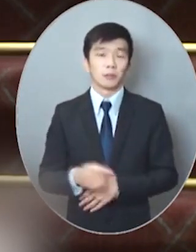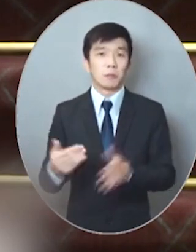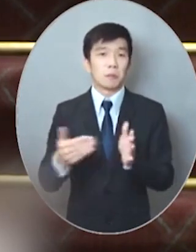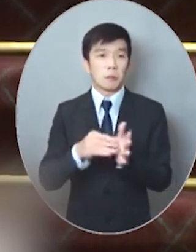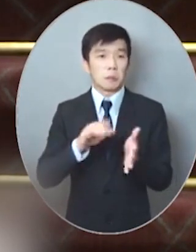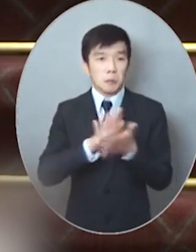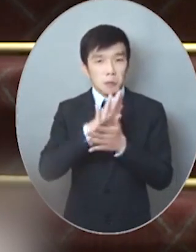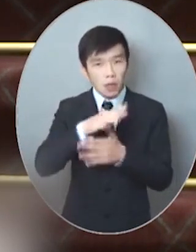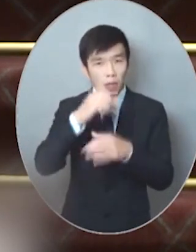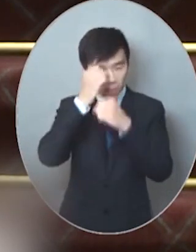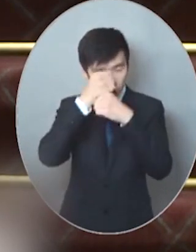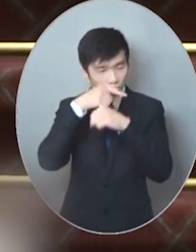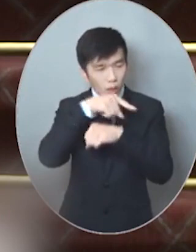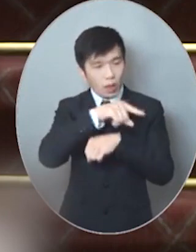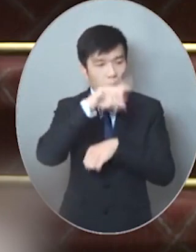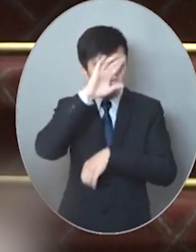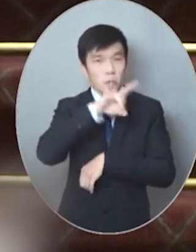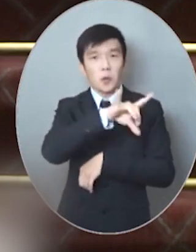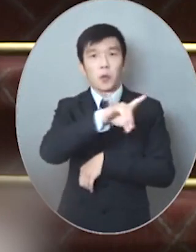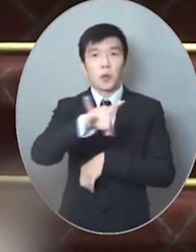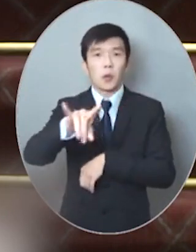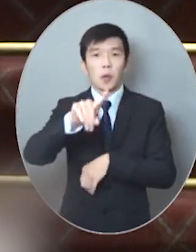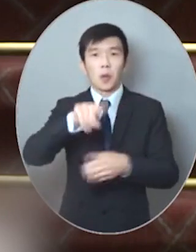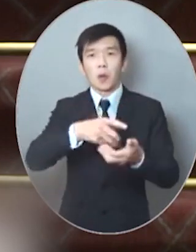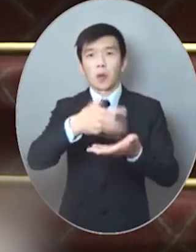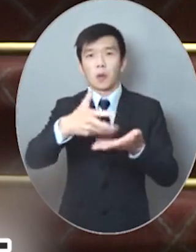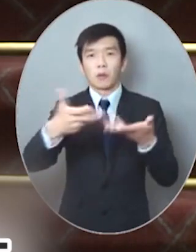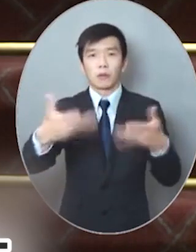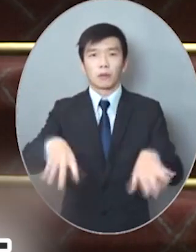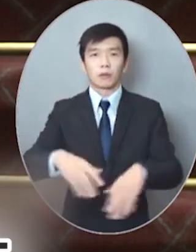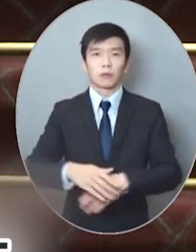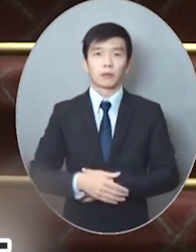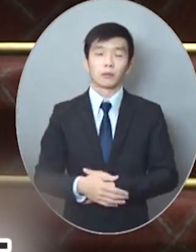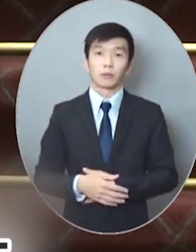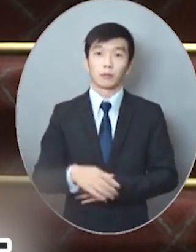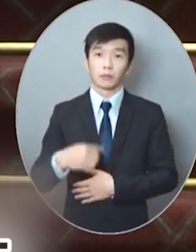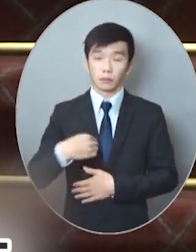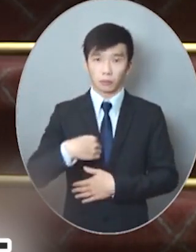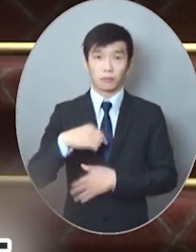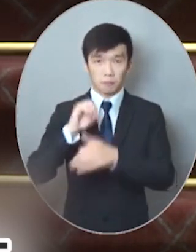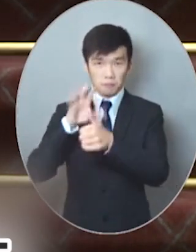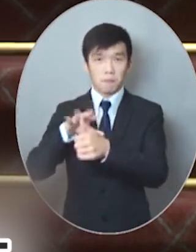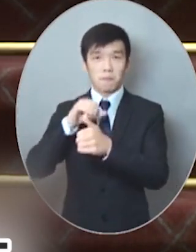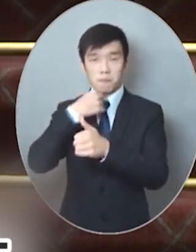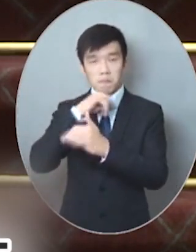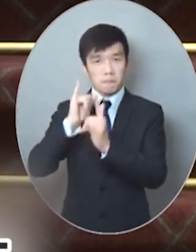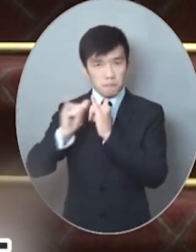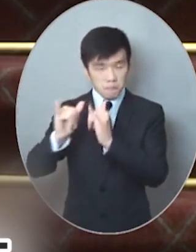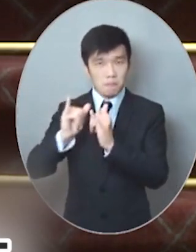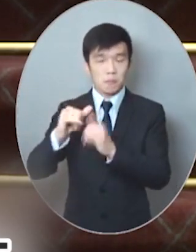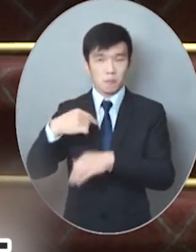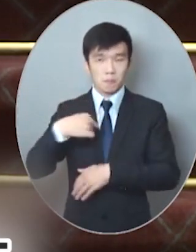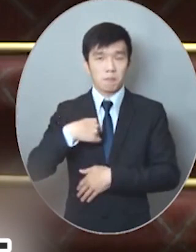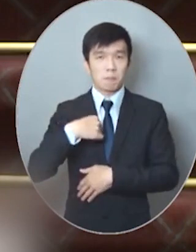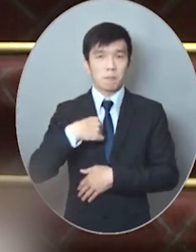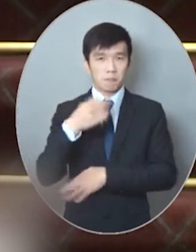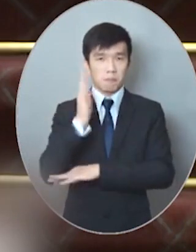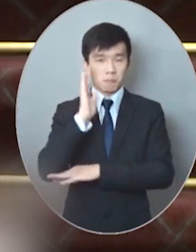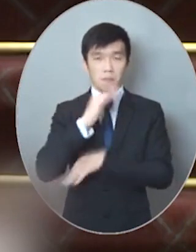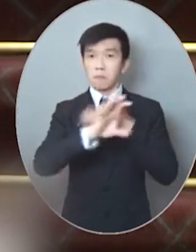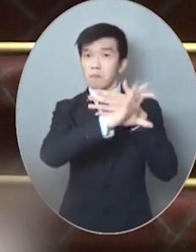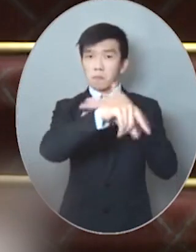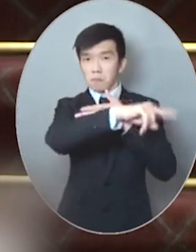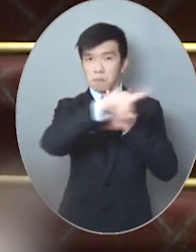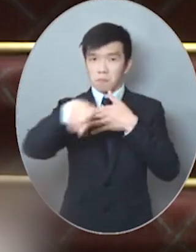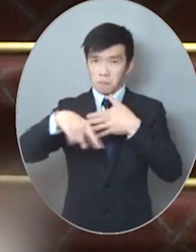诊。今天我要告诉国际社会，台湾会积极加强跟各国的防疫合作，而当